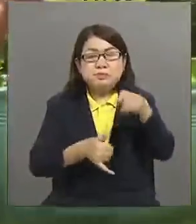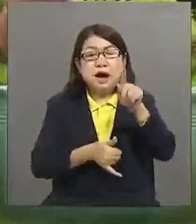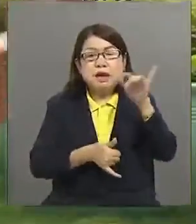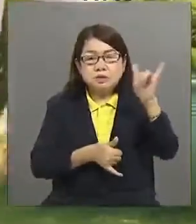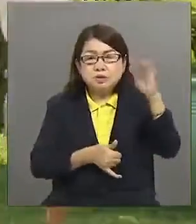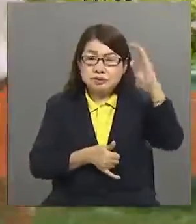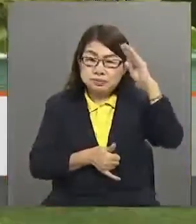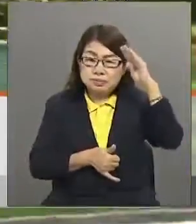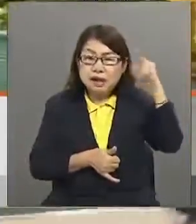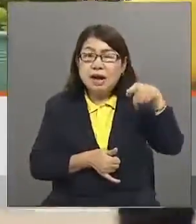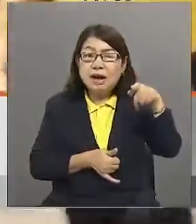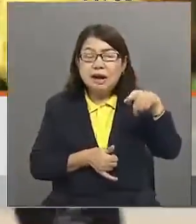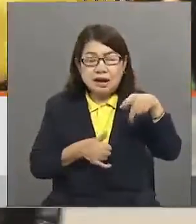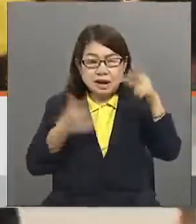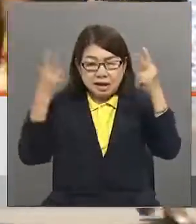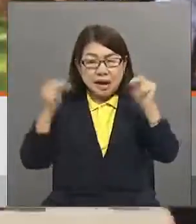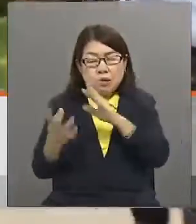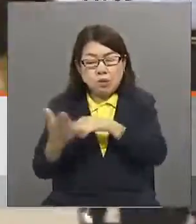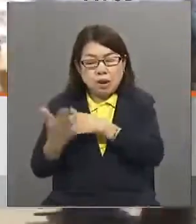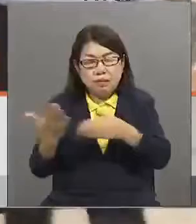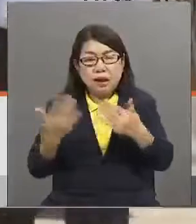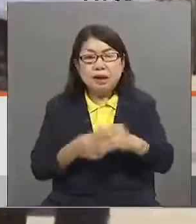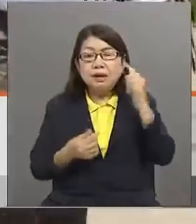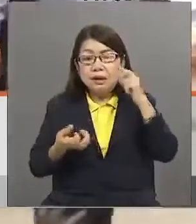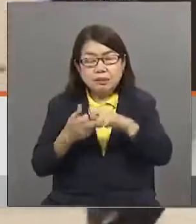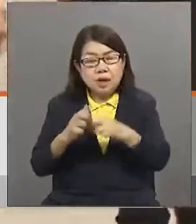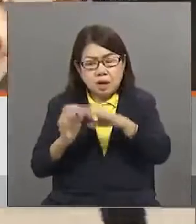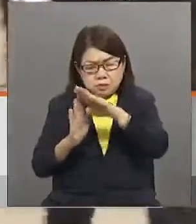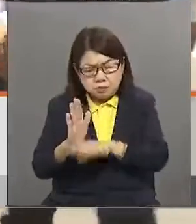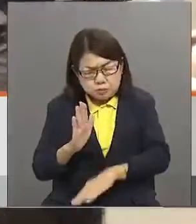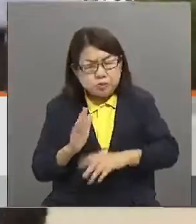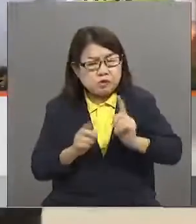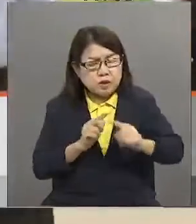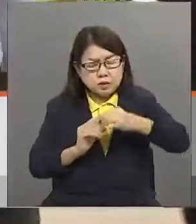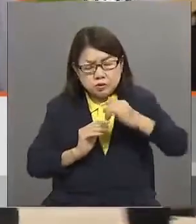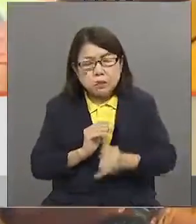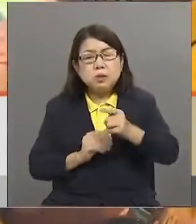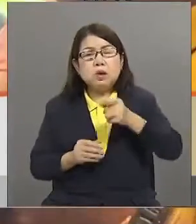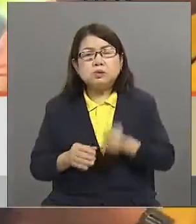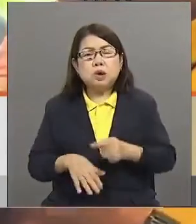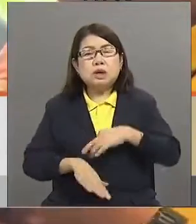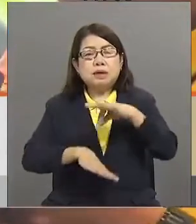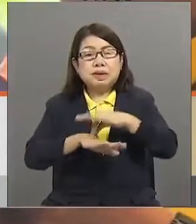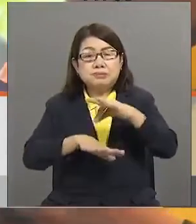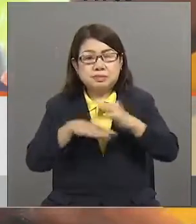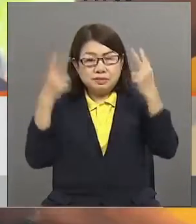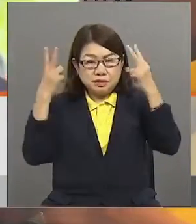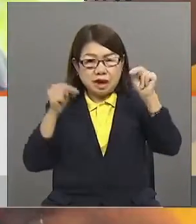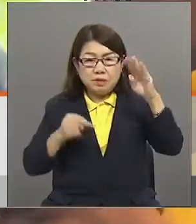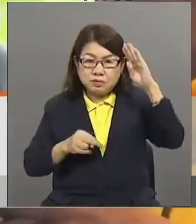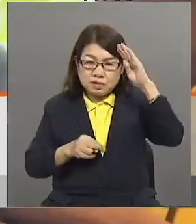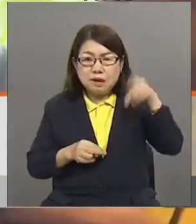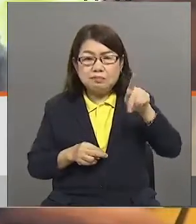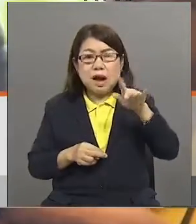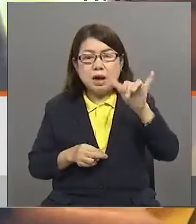าไว้พร้อมกับชี้ว่าปัญหาของประเทศจะจบก็ต่อเมื่อพลเอกประยุทธ์นั้นลาออกจากตำแหน่งค่ะก็สอดคล้องกับเล